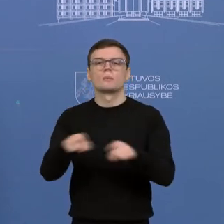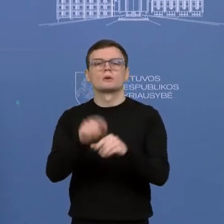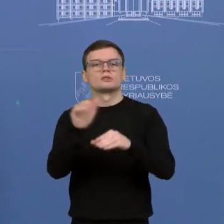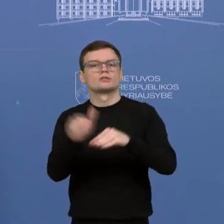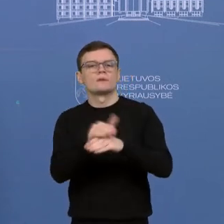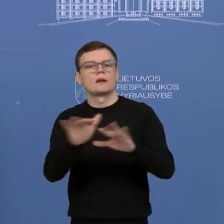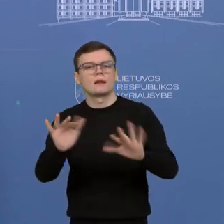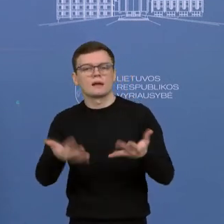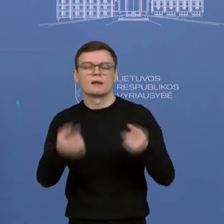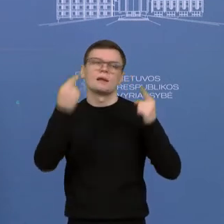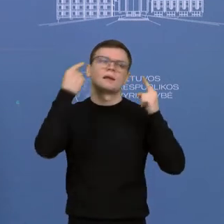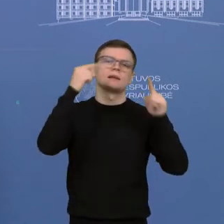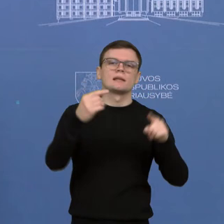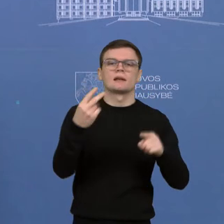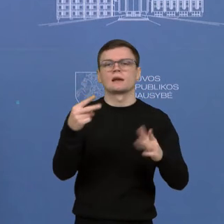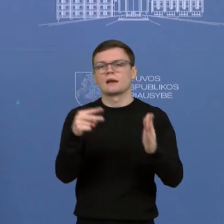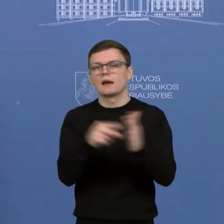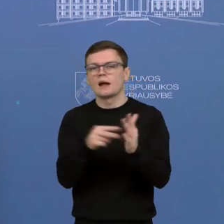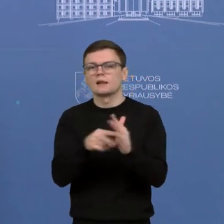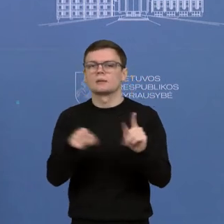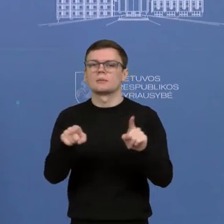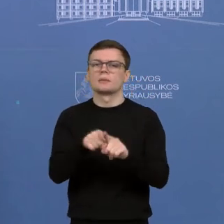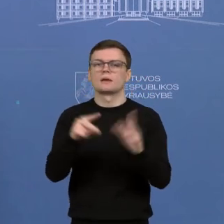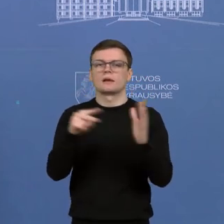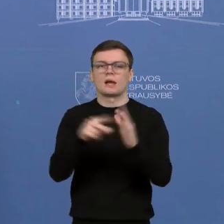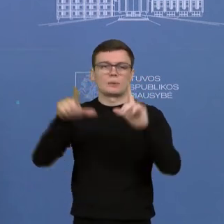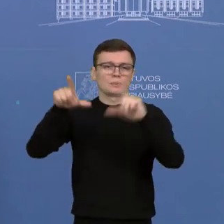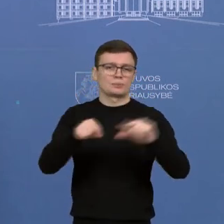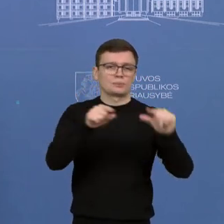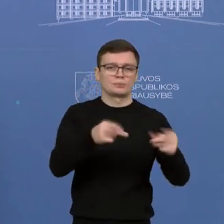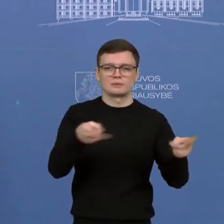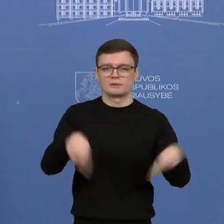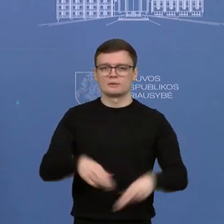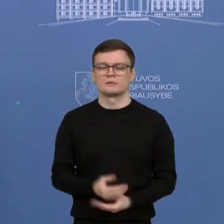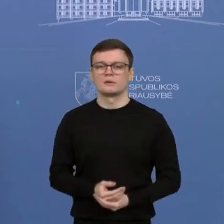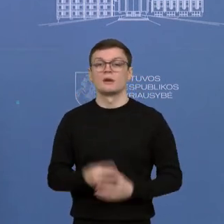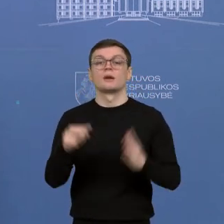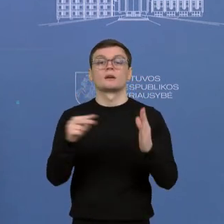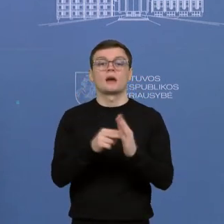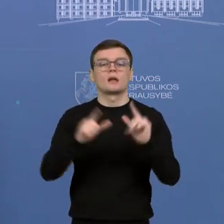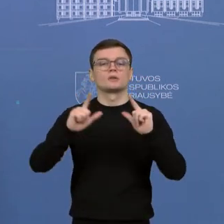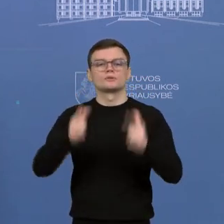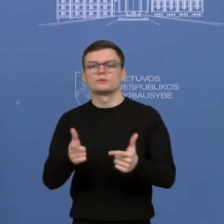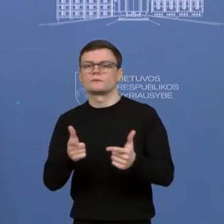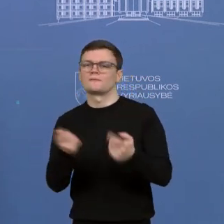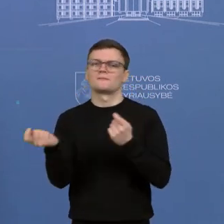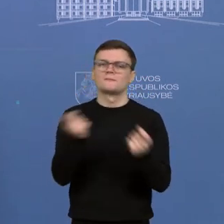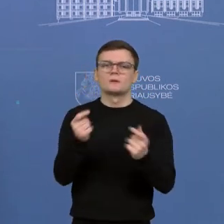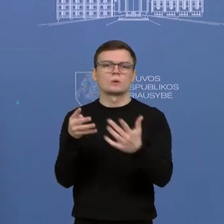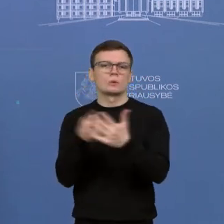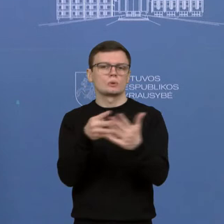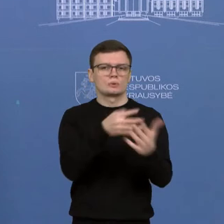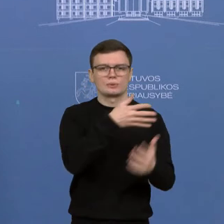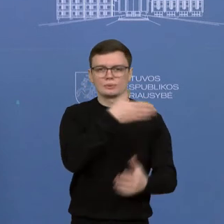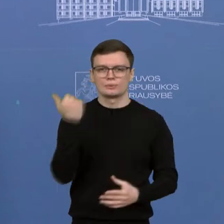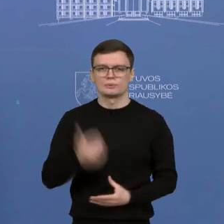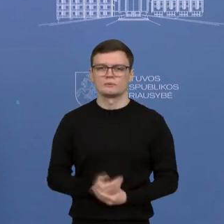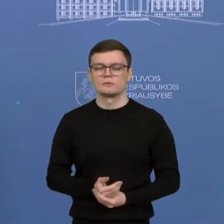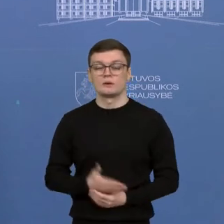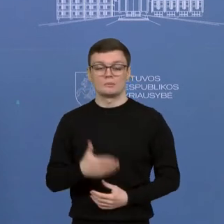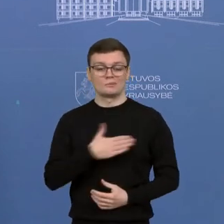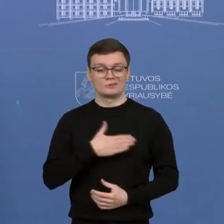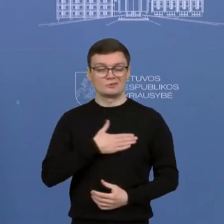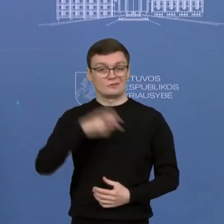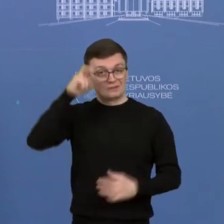pasidengdami kitus kaštus ir kainų nenuleisdami, kadangi visgi kainos nėra reguliuojamas. Todėl mūsų vyriausybės